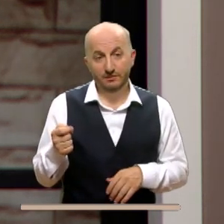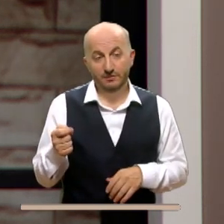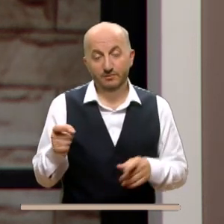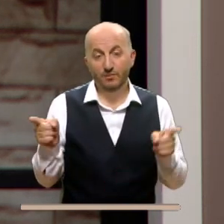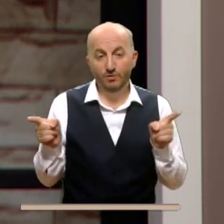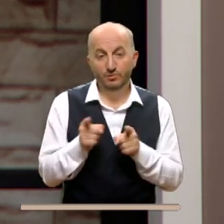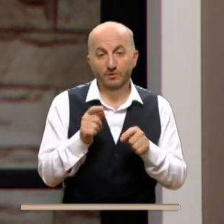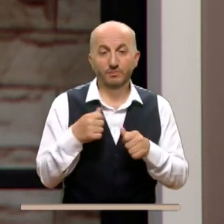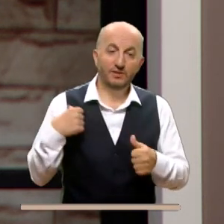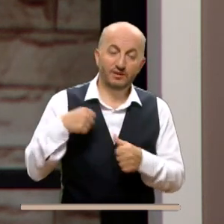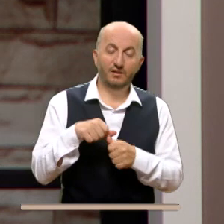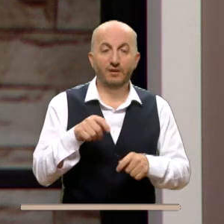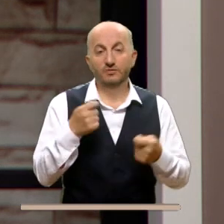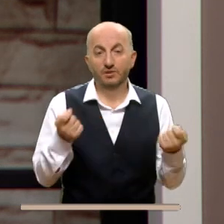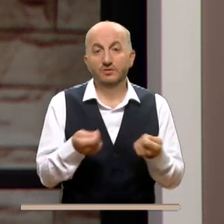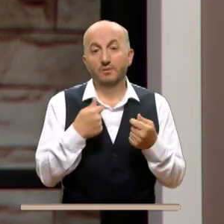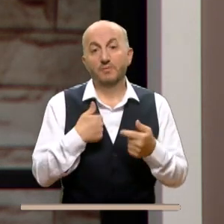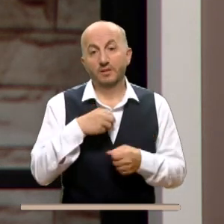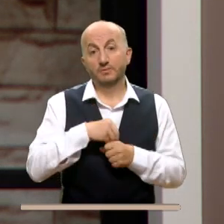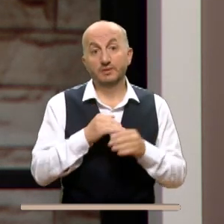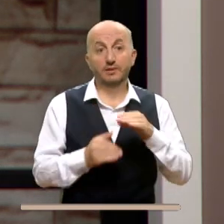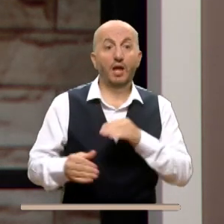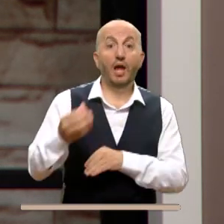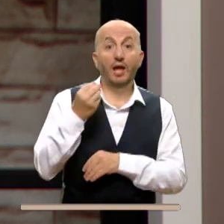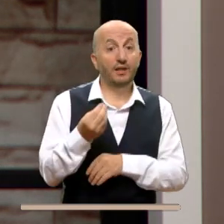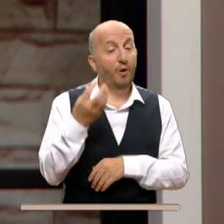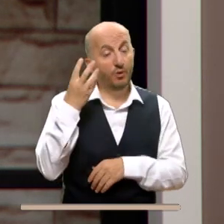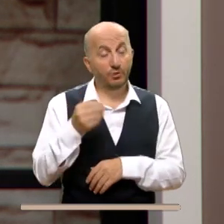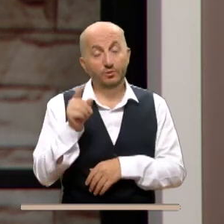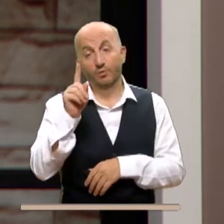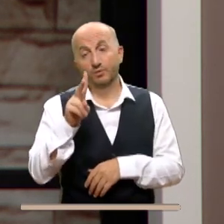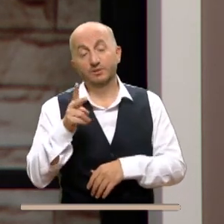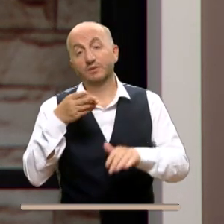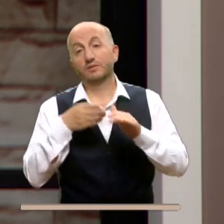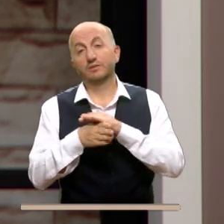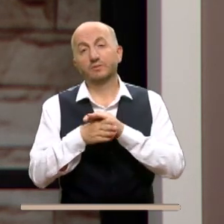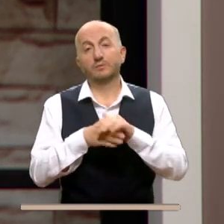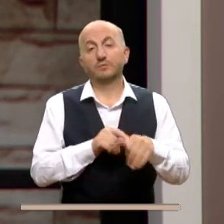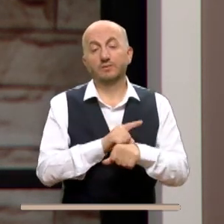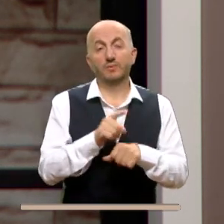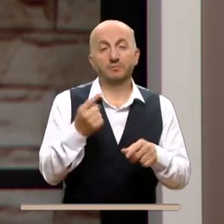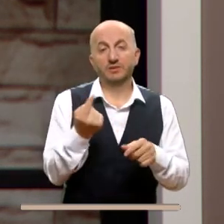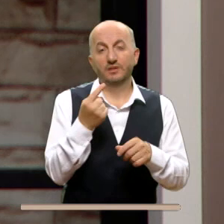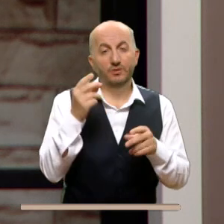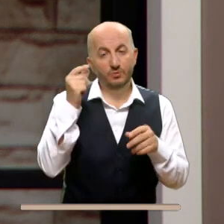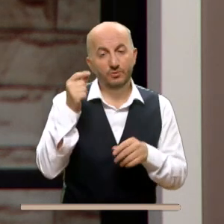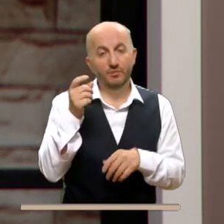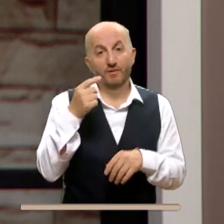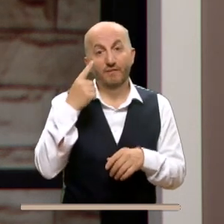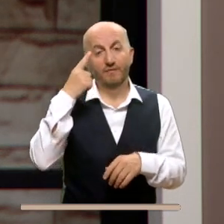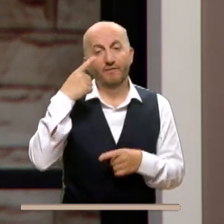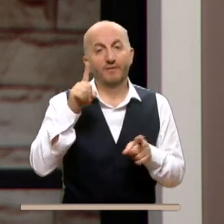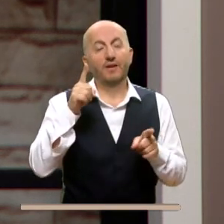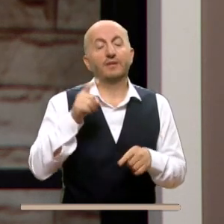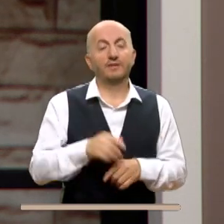özet yapsaydım, bir tekrar etseydim en azından benim için daha iyi olabilir. Çünkü 12'ye geçtiğim zaman bir şeyleri unuttuğumu fark ettim. Yani yapıyordum ama bir şeyler eksikti